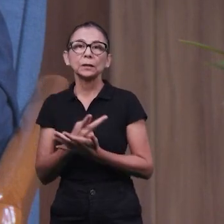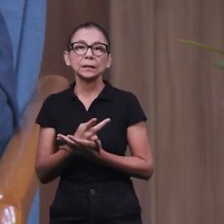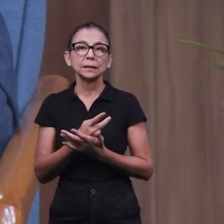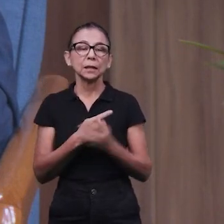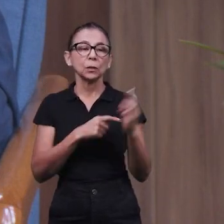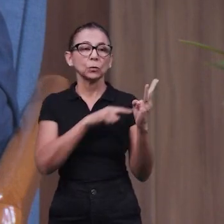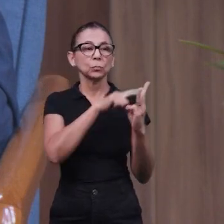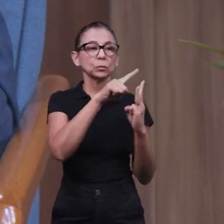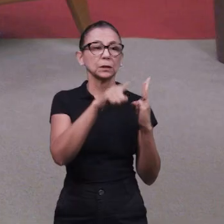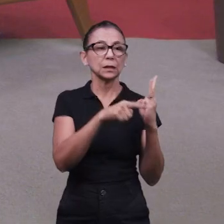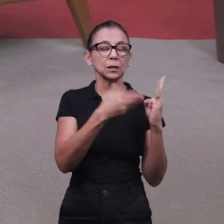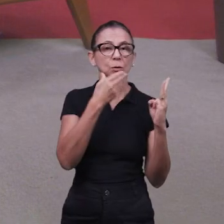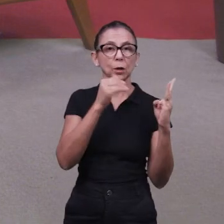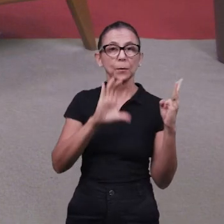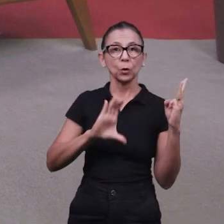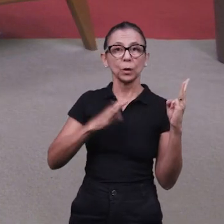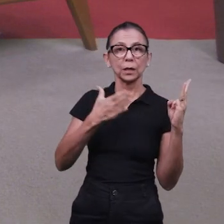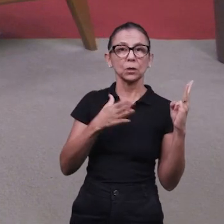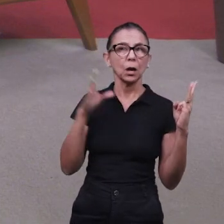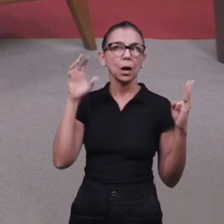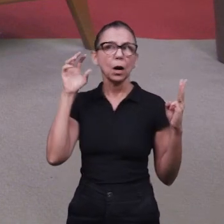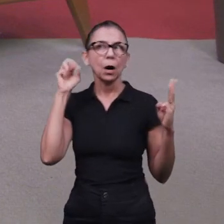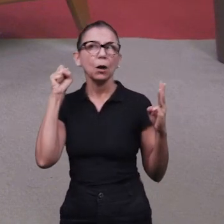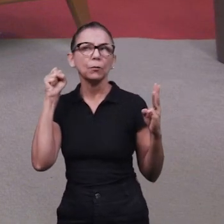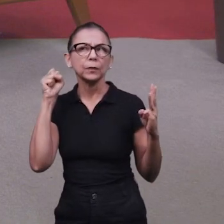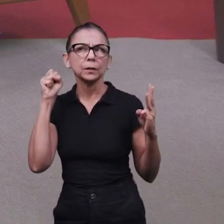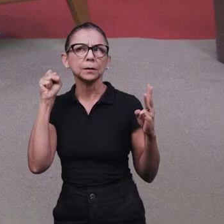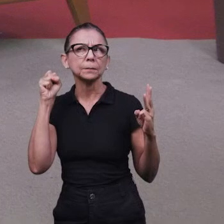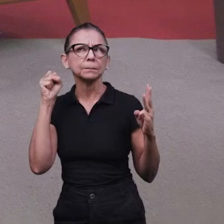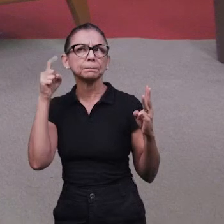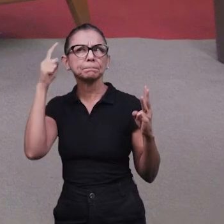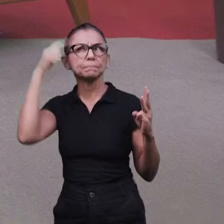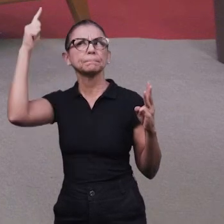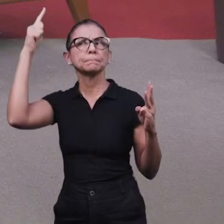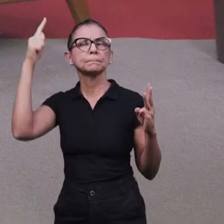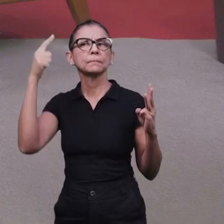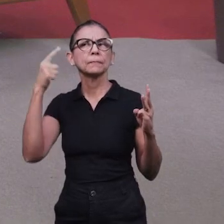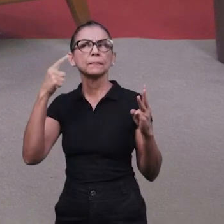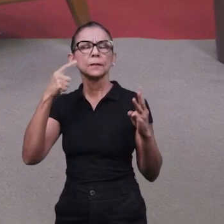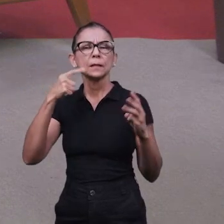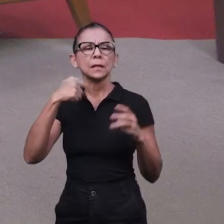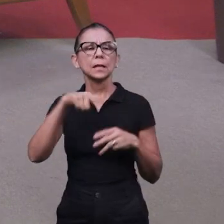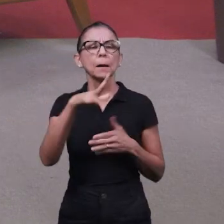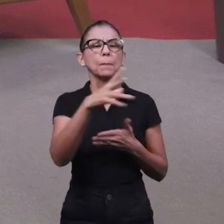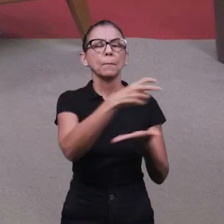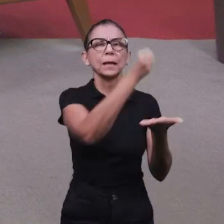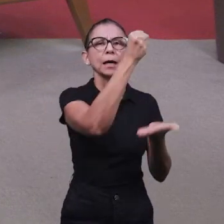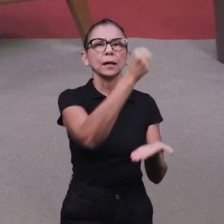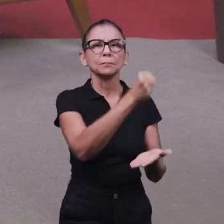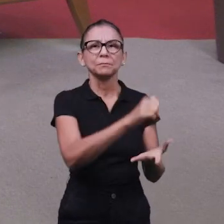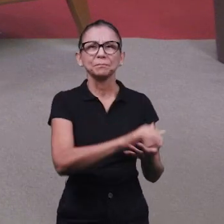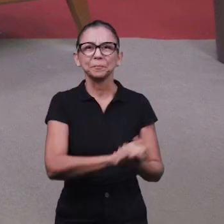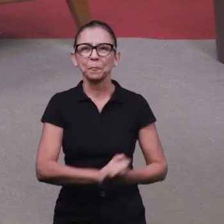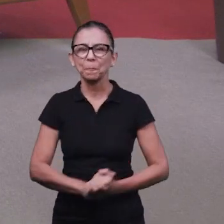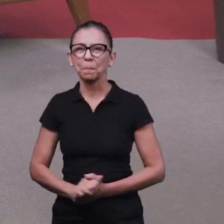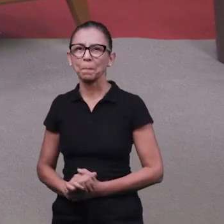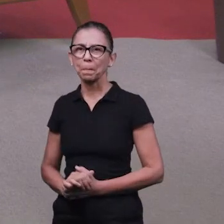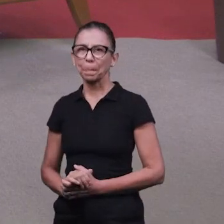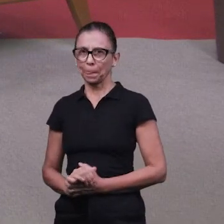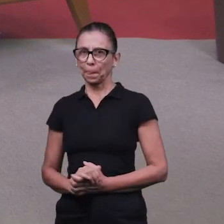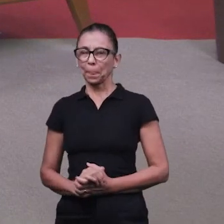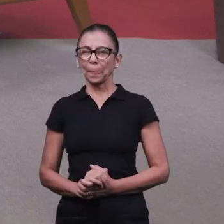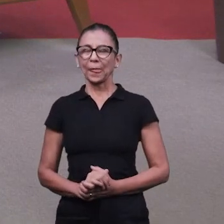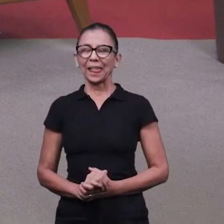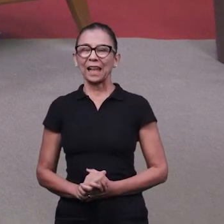vaillants. Aujourd'hui, dans l'étude pour les enfants intermédiaires et adolescents, la professeure Andrea Canal nous parlera sur